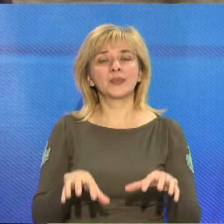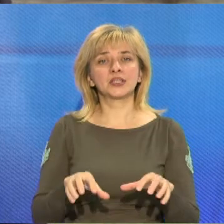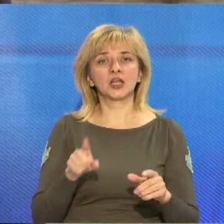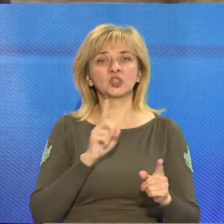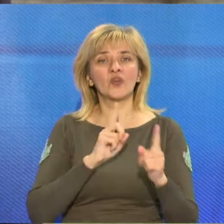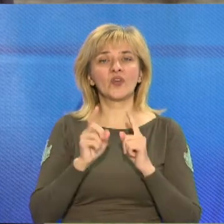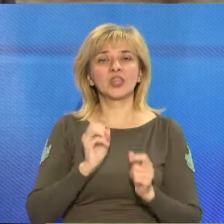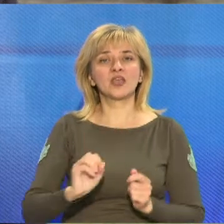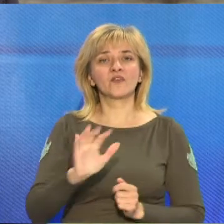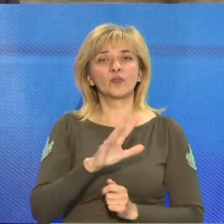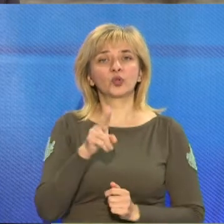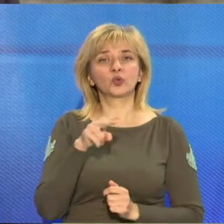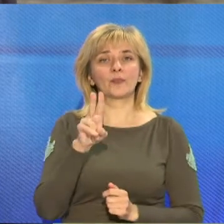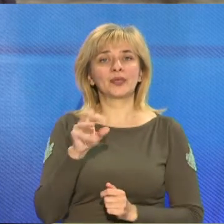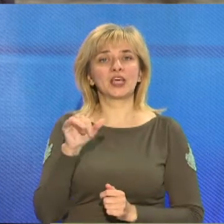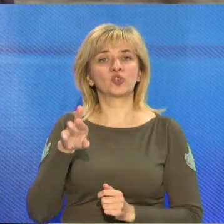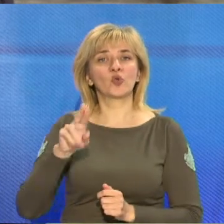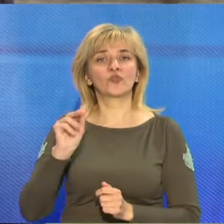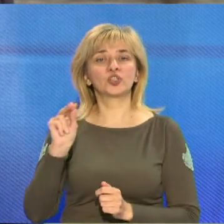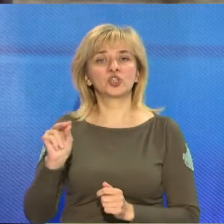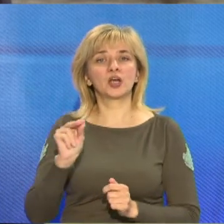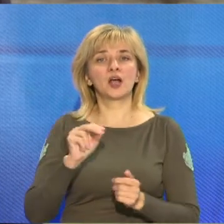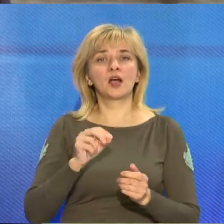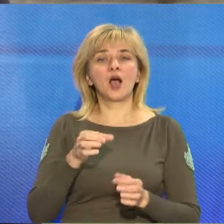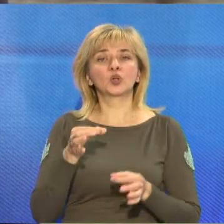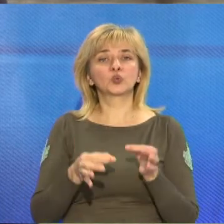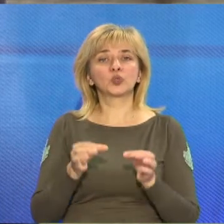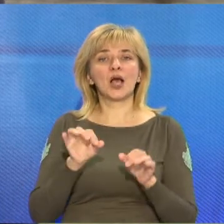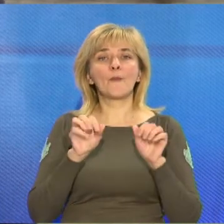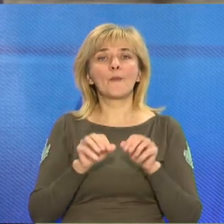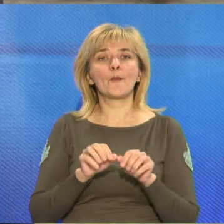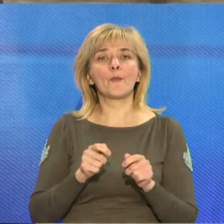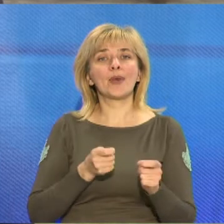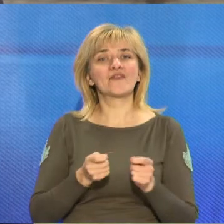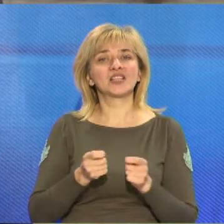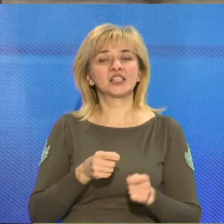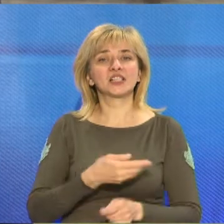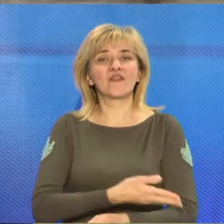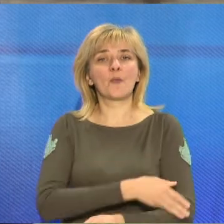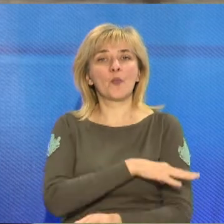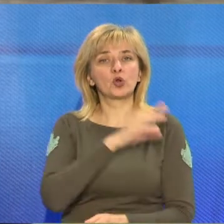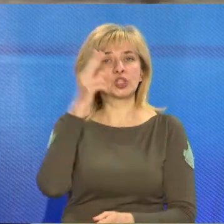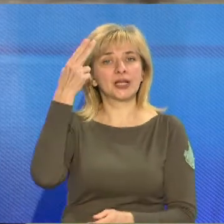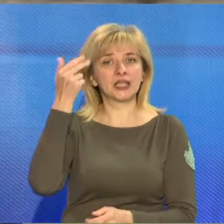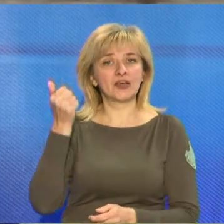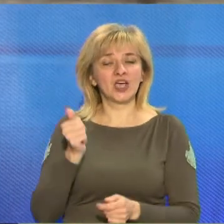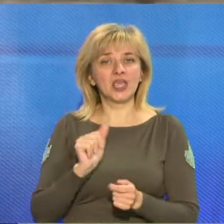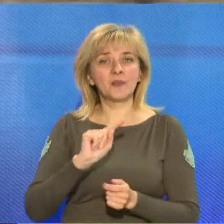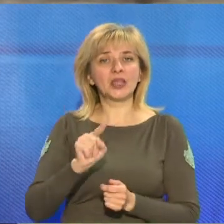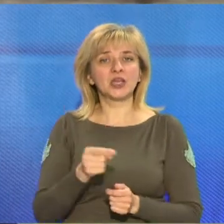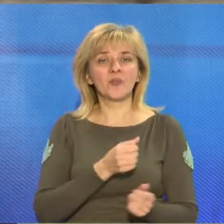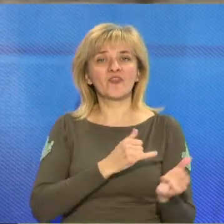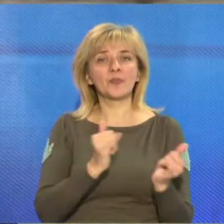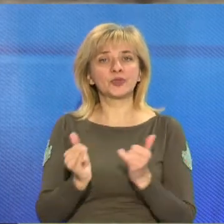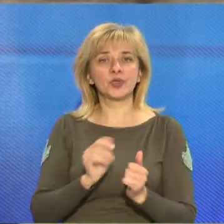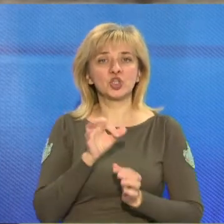Дуня Міятавіч осудила правительство Польши и Литвы и потребовала обеспечить